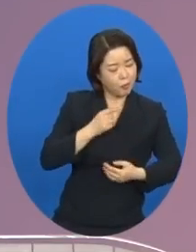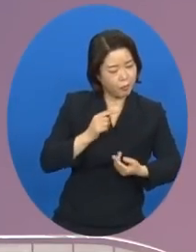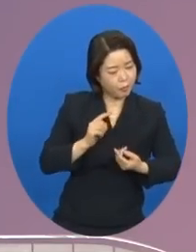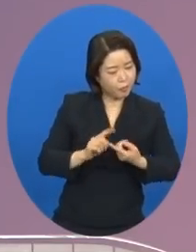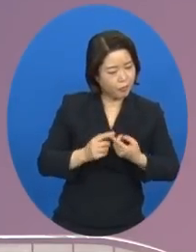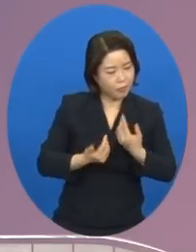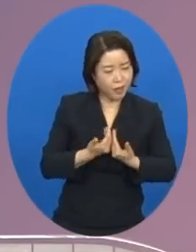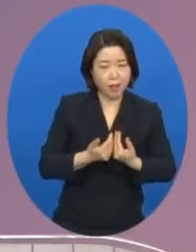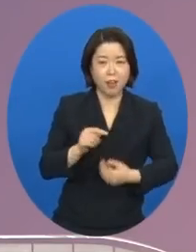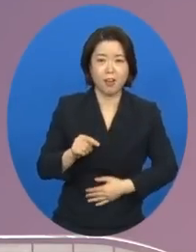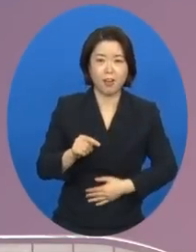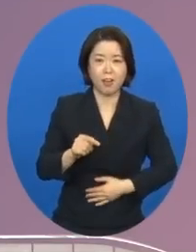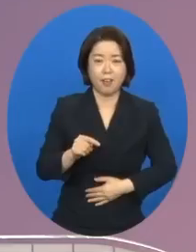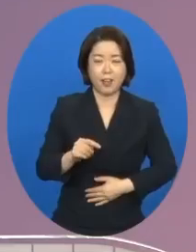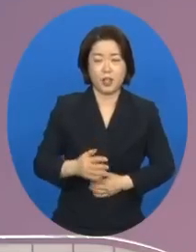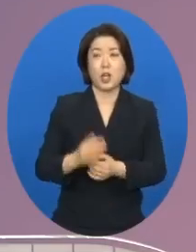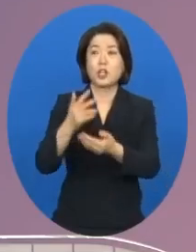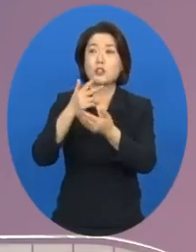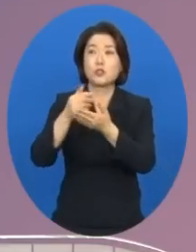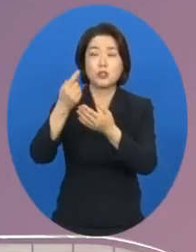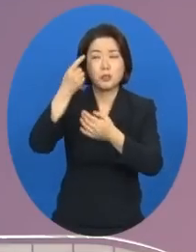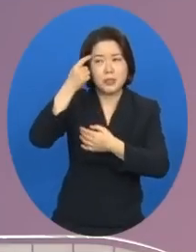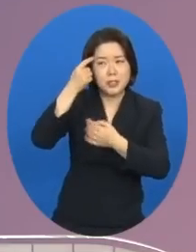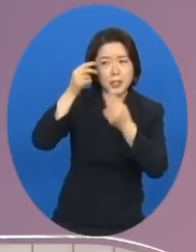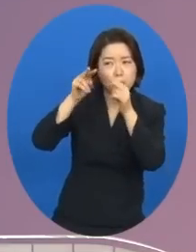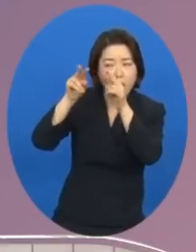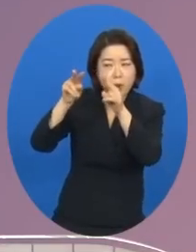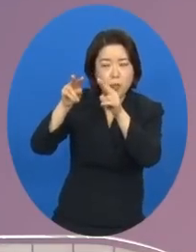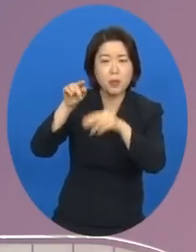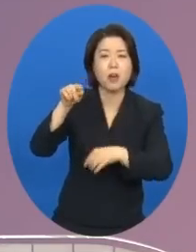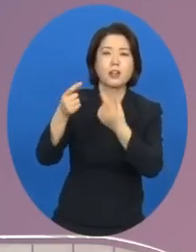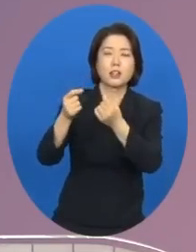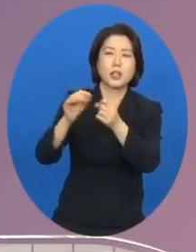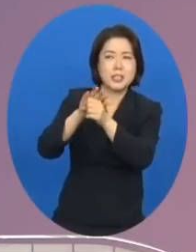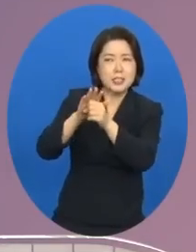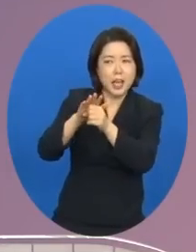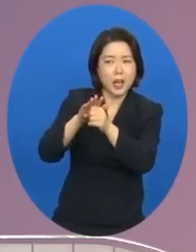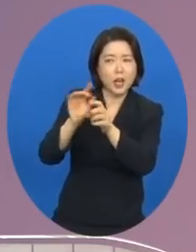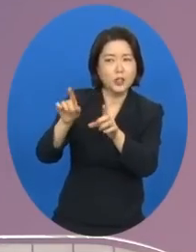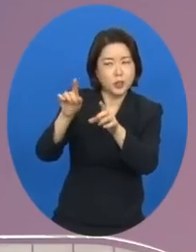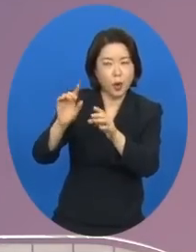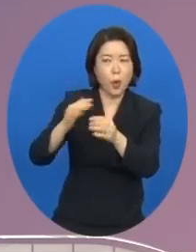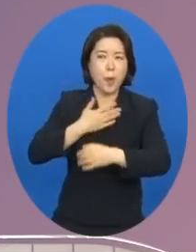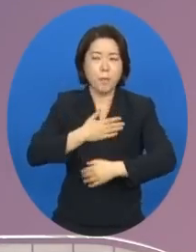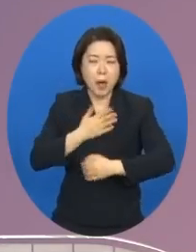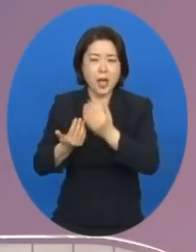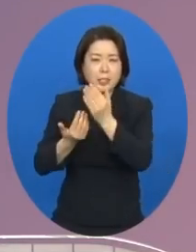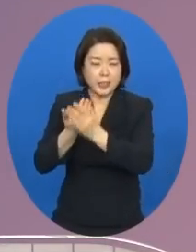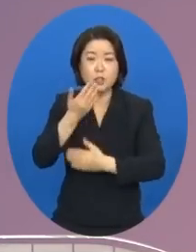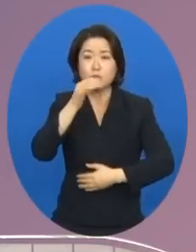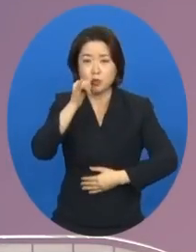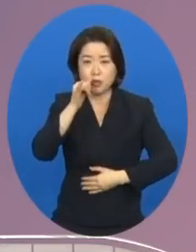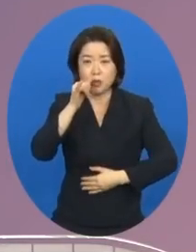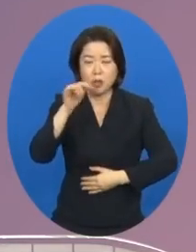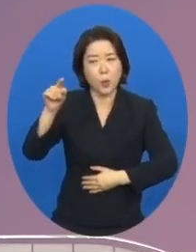주님을 늘 생각하며 그렇게 한번 살아보자. 거기서부터 사랑하는 감정이 생길 수